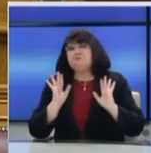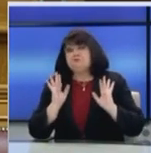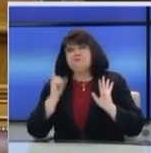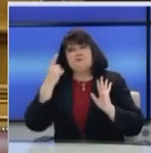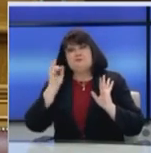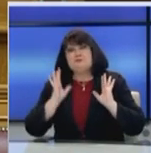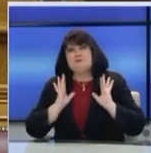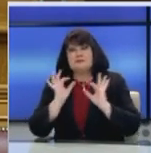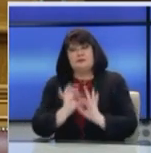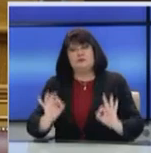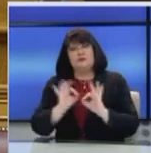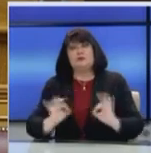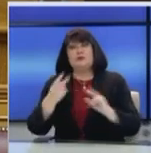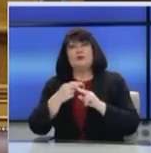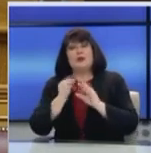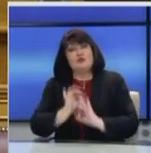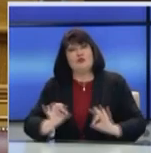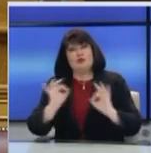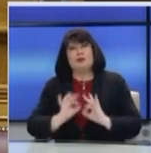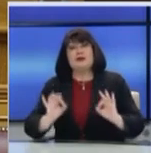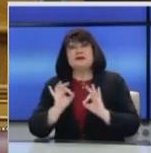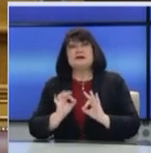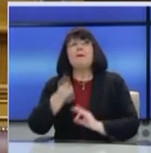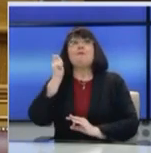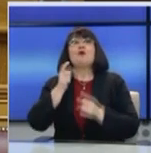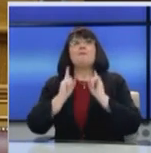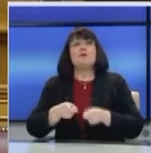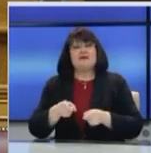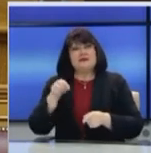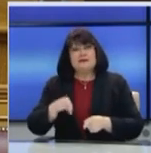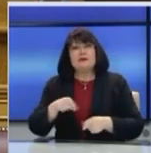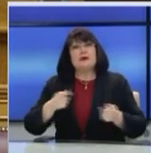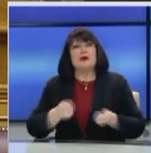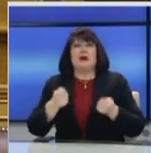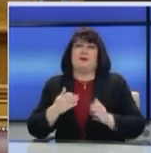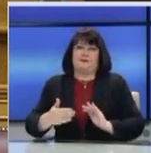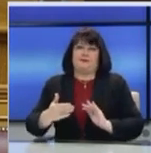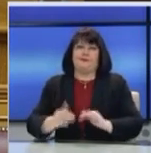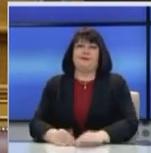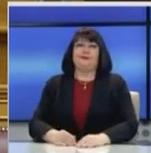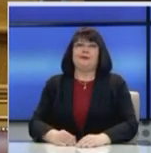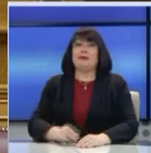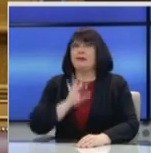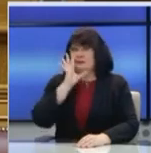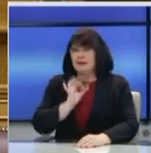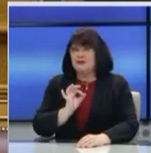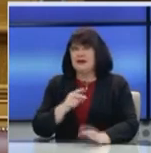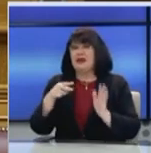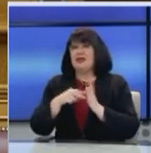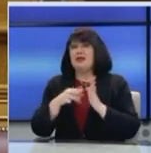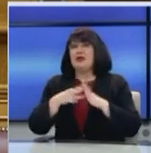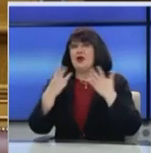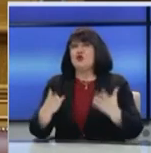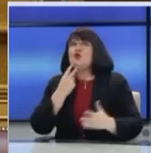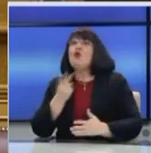μια σημαντική προετοιμασία προκειμένου αυτή η πολιτική απόφαση να υλοποιηθεί. Όντως είναι αλήθεια ότι το